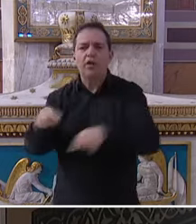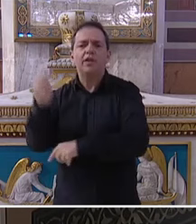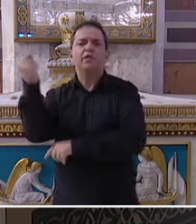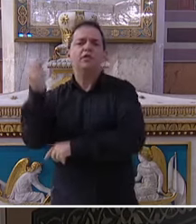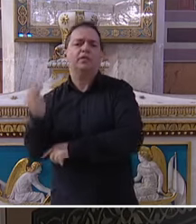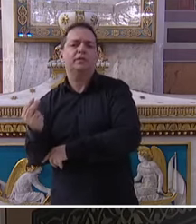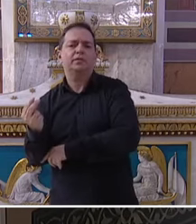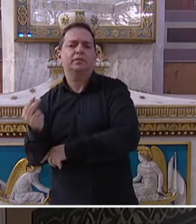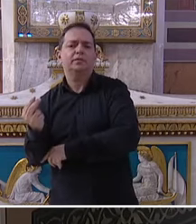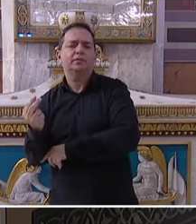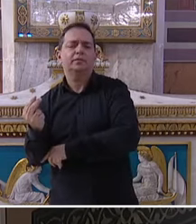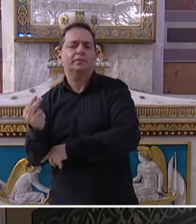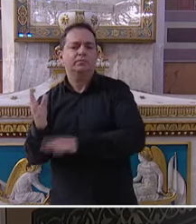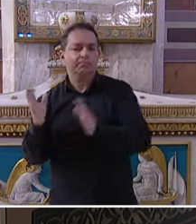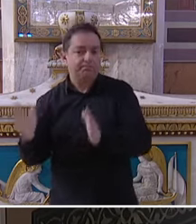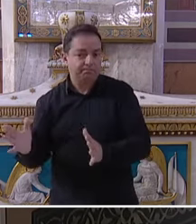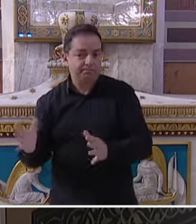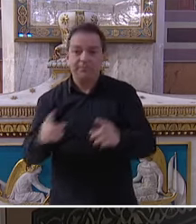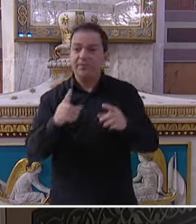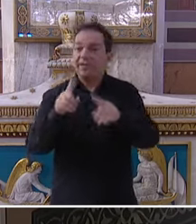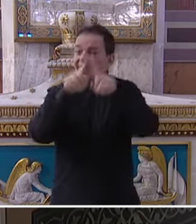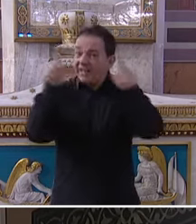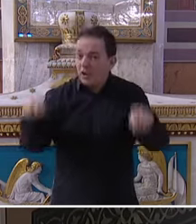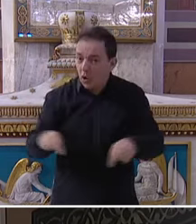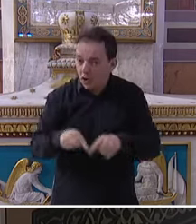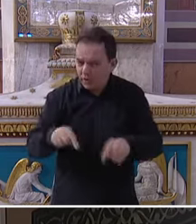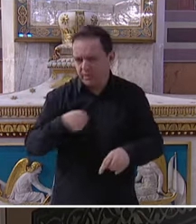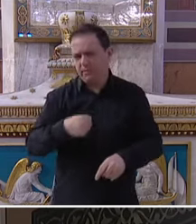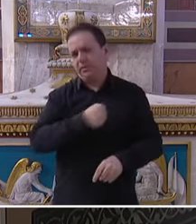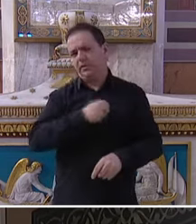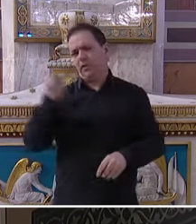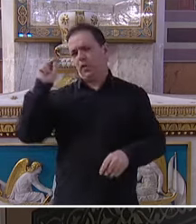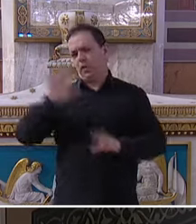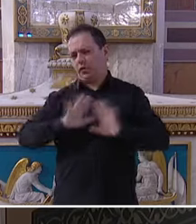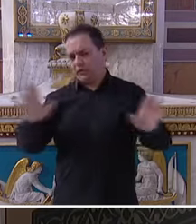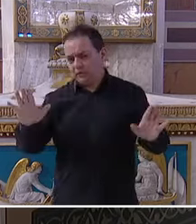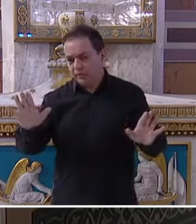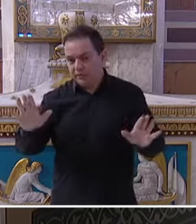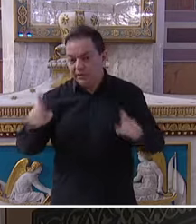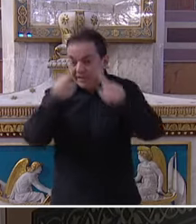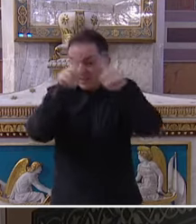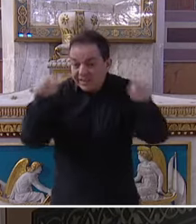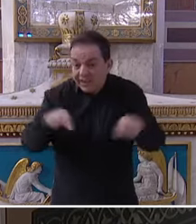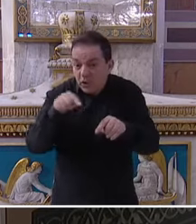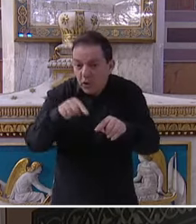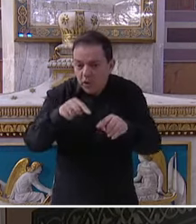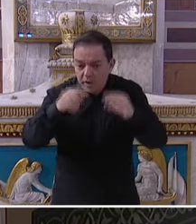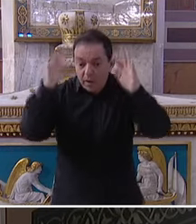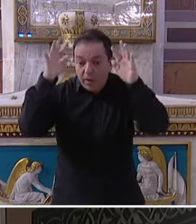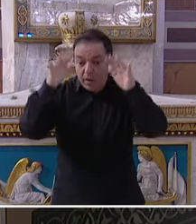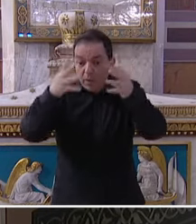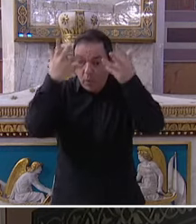Η εικόνα, όπως πιστεύουμε στην Ορθόδοξη Εκκλησία, είναι γεμάτη από την χάρη του